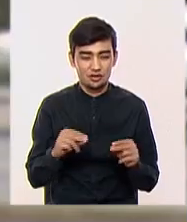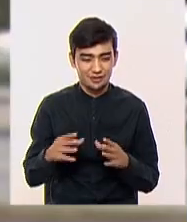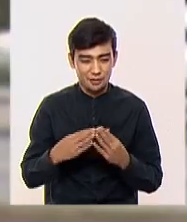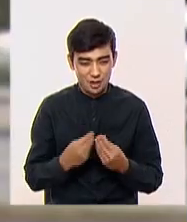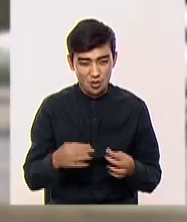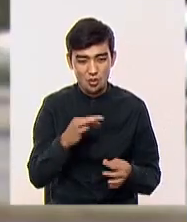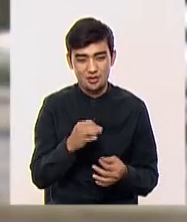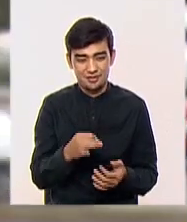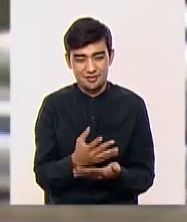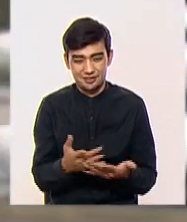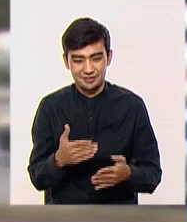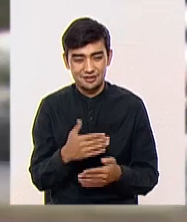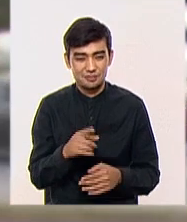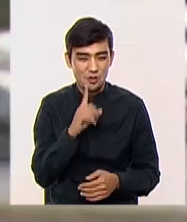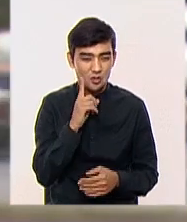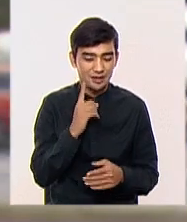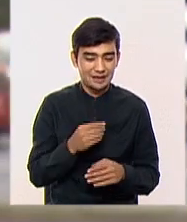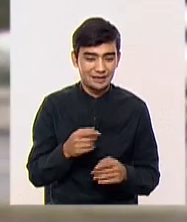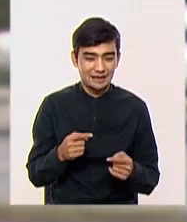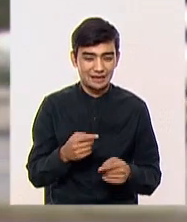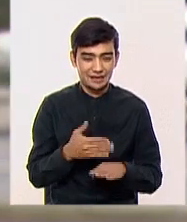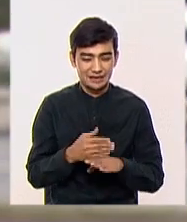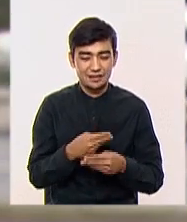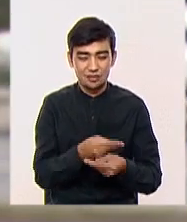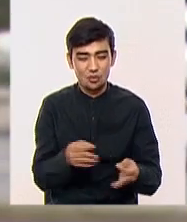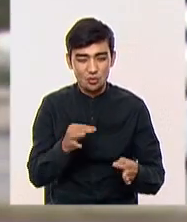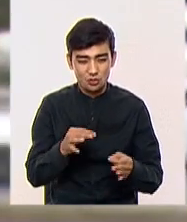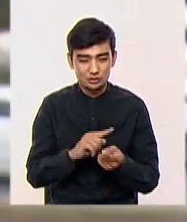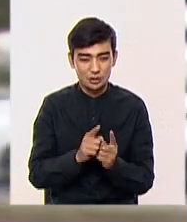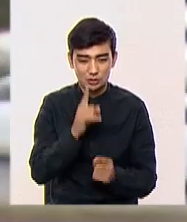региональные проекты кредитования молодежи. Еламан Раимбеков, Влад Шишко, Информбюро.